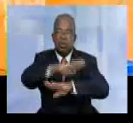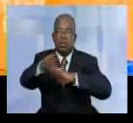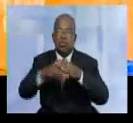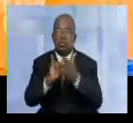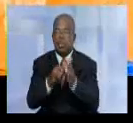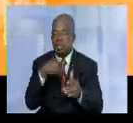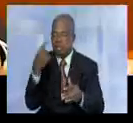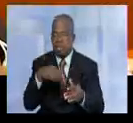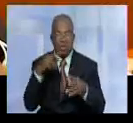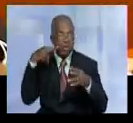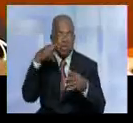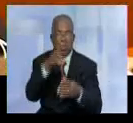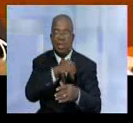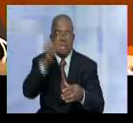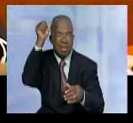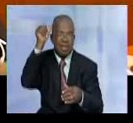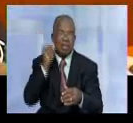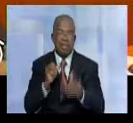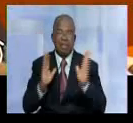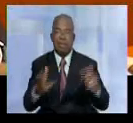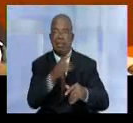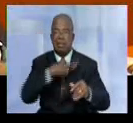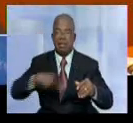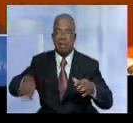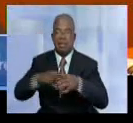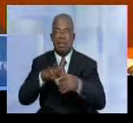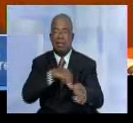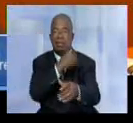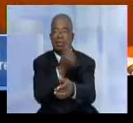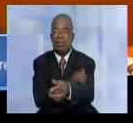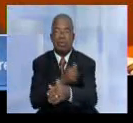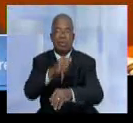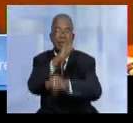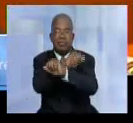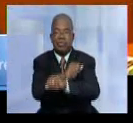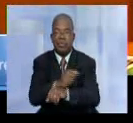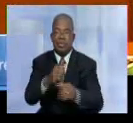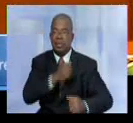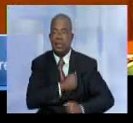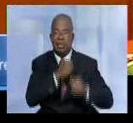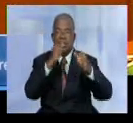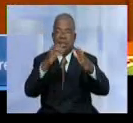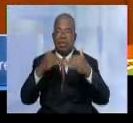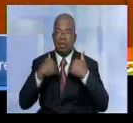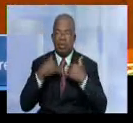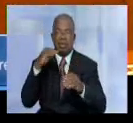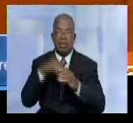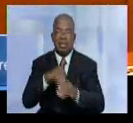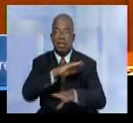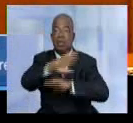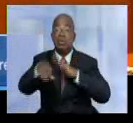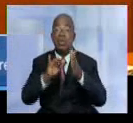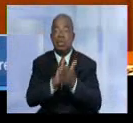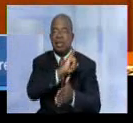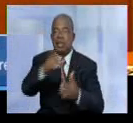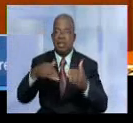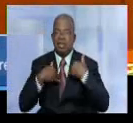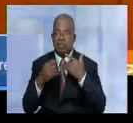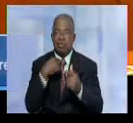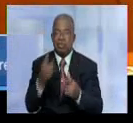observateurs diplomates, religieux, autorités traditionnelles, armées, ont, dans leurs interventions, noté